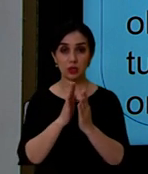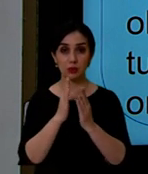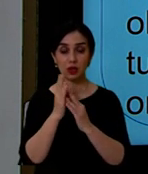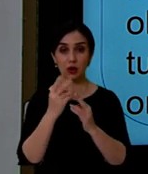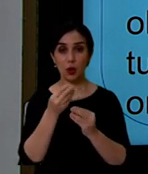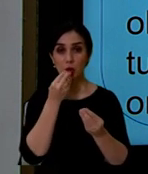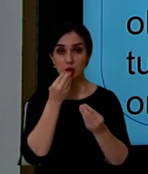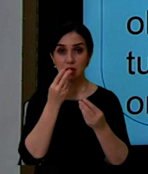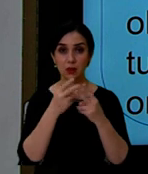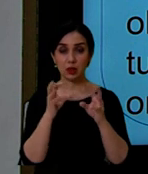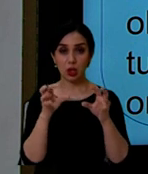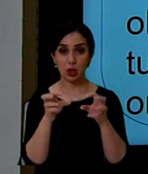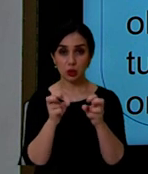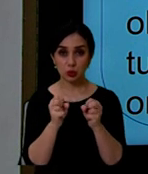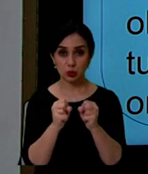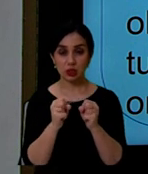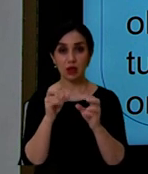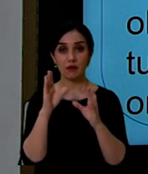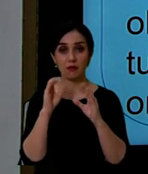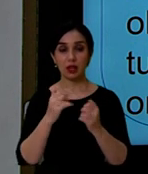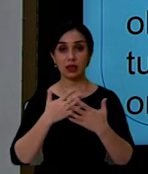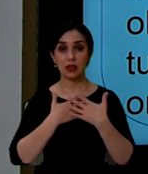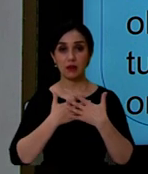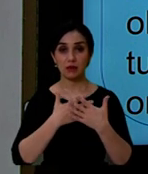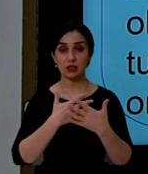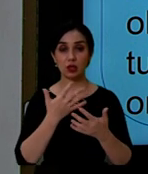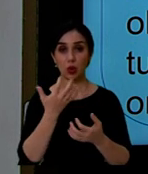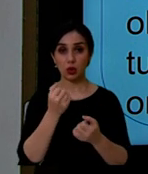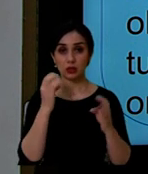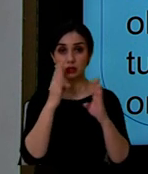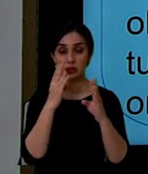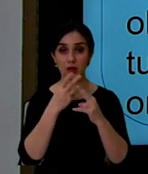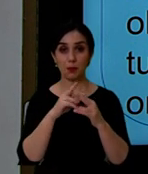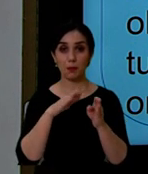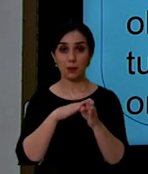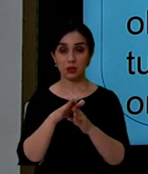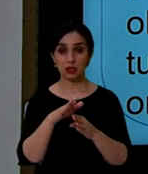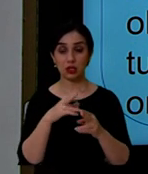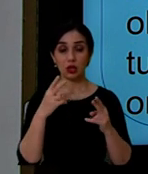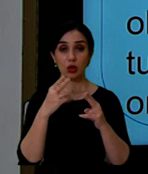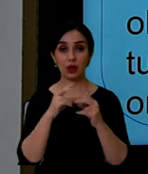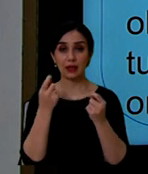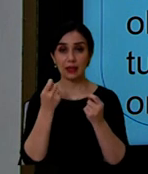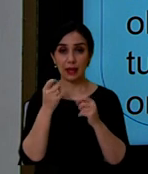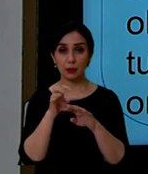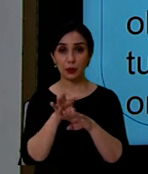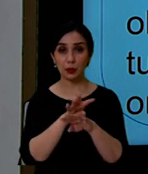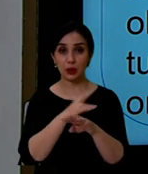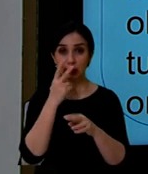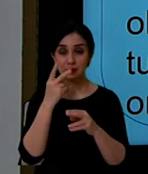oziq moddalarni tutish va nafas olish vazifasini bajargan. Kam